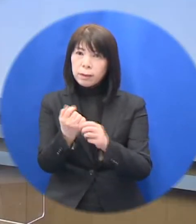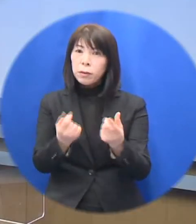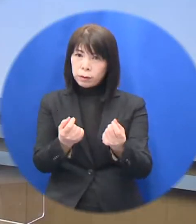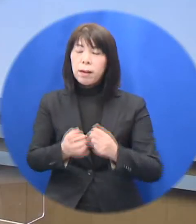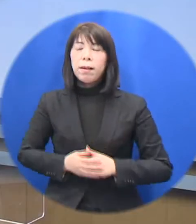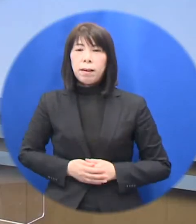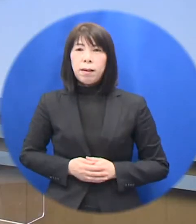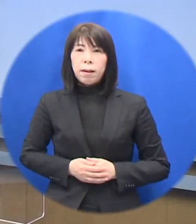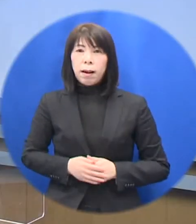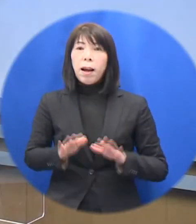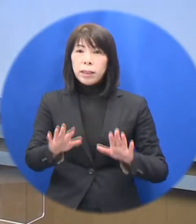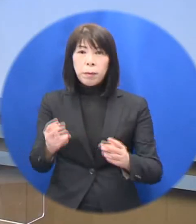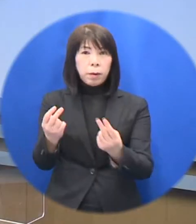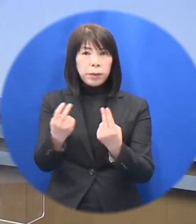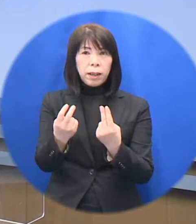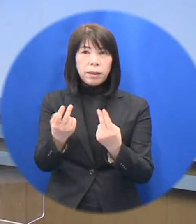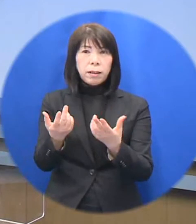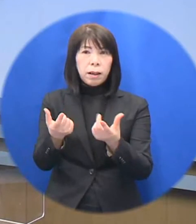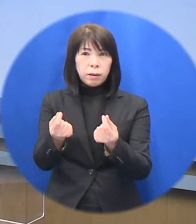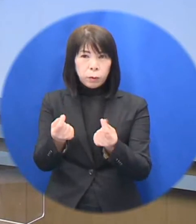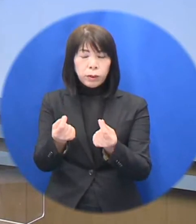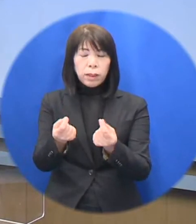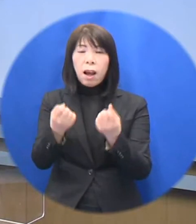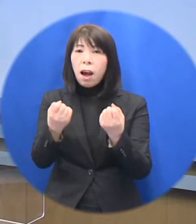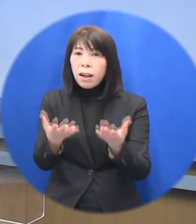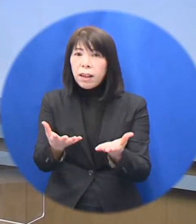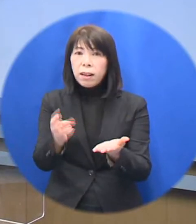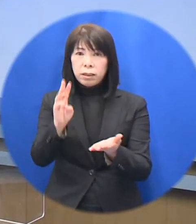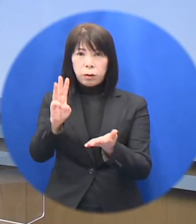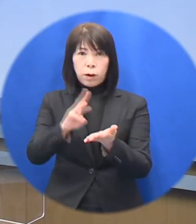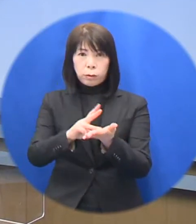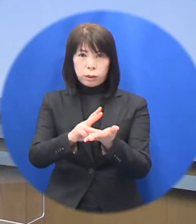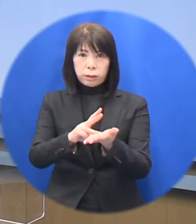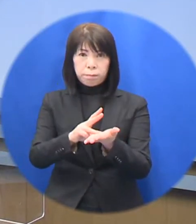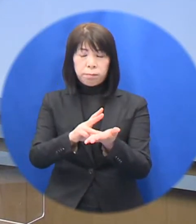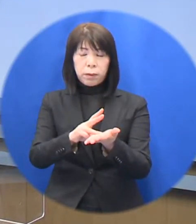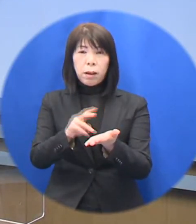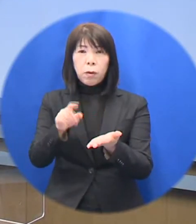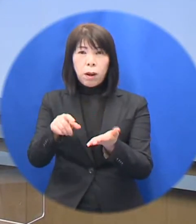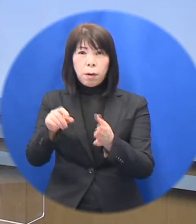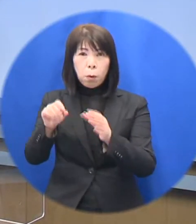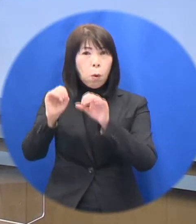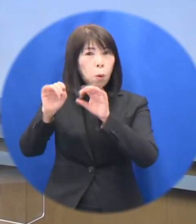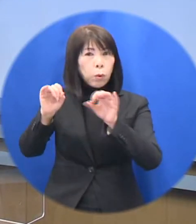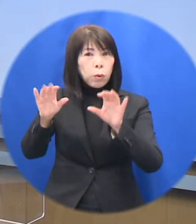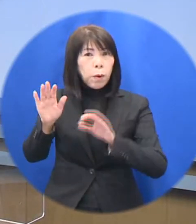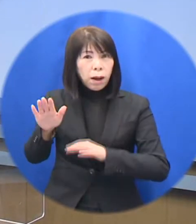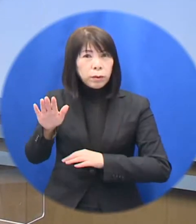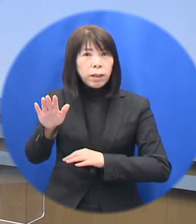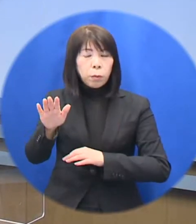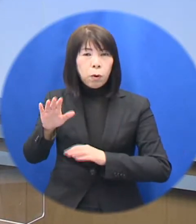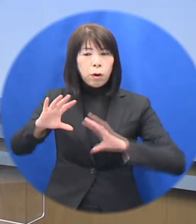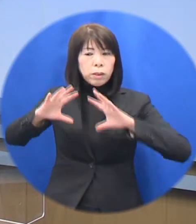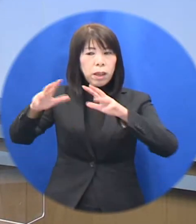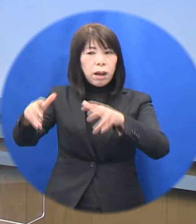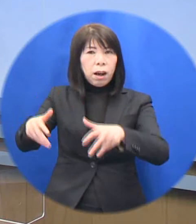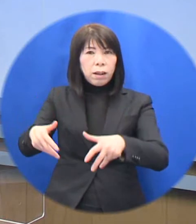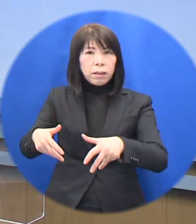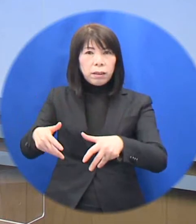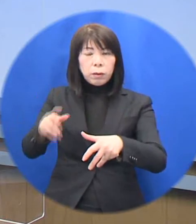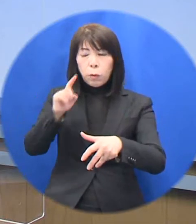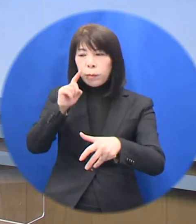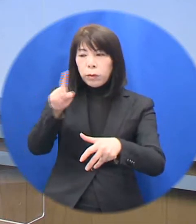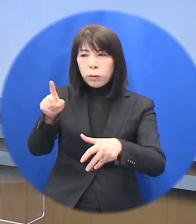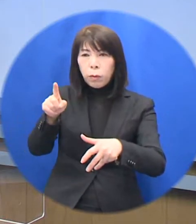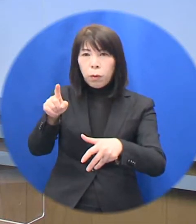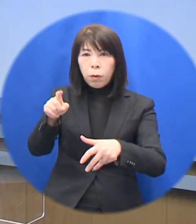まあ、今見ていただいた通り非常に新しいワクチンなんですね、 はい。 でまあ、これも報道されてますけども、世界的にはやっぱりですね、